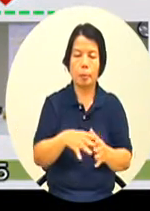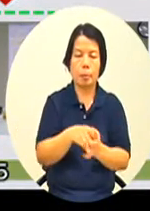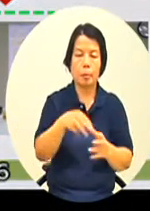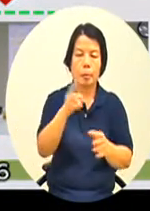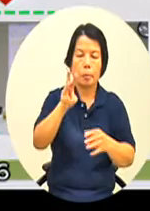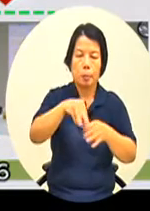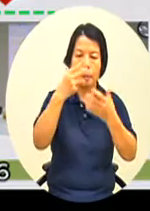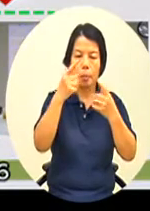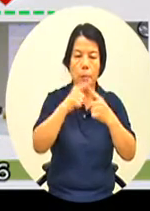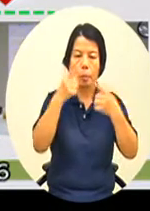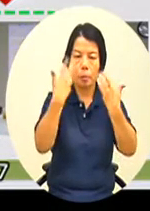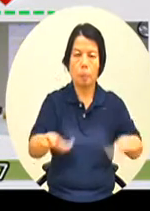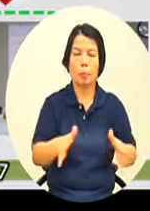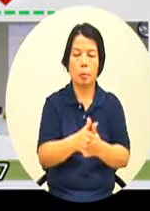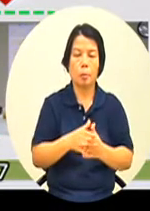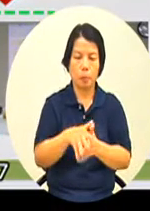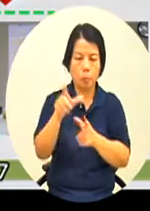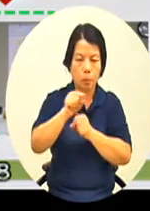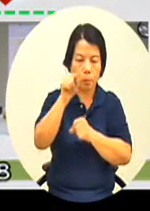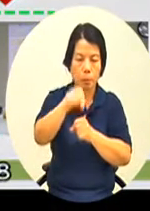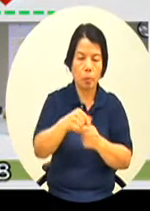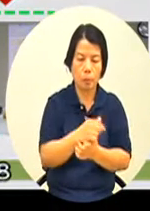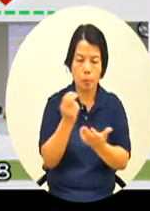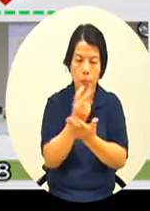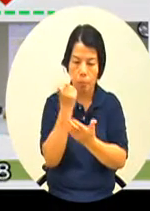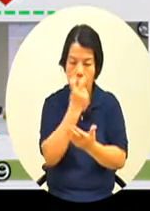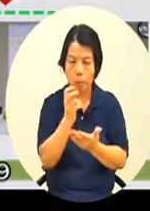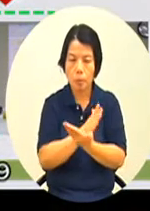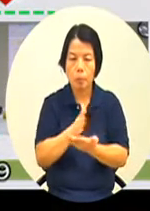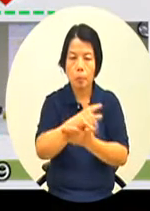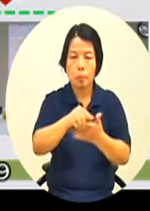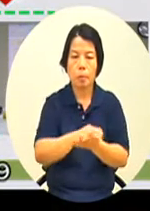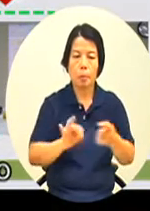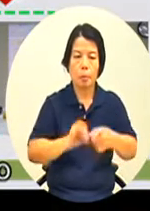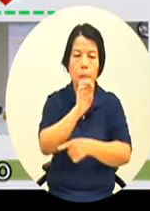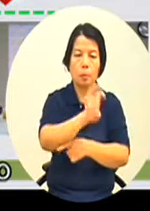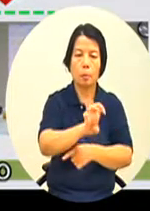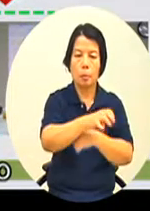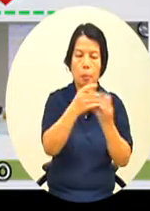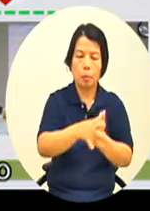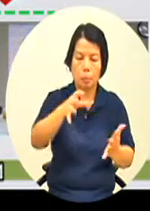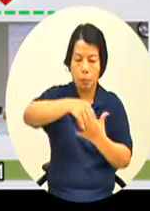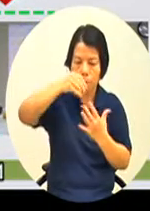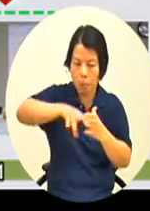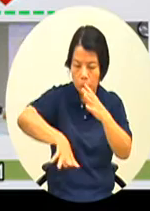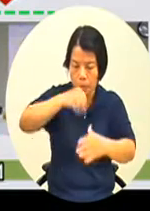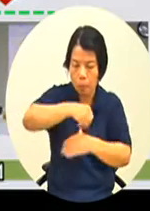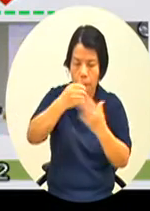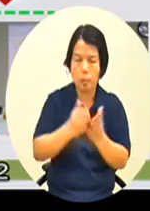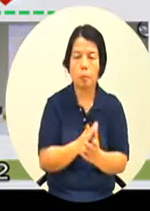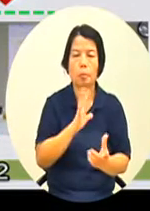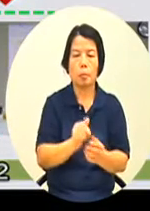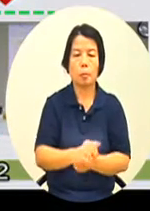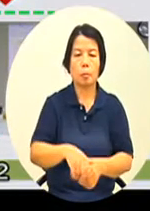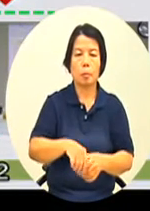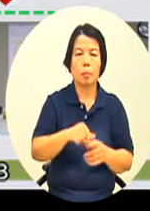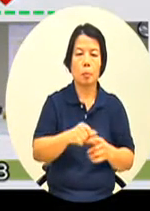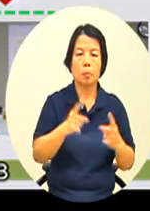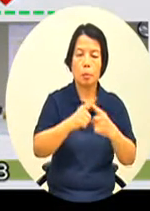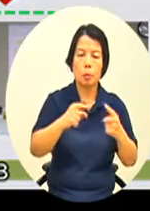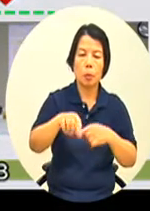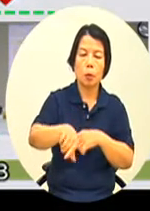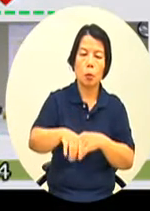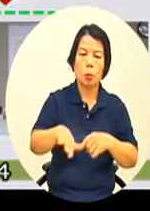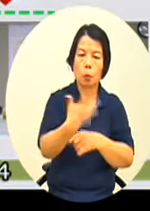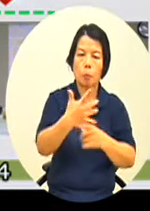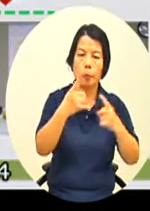们依据省的要点以及法务部14%的撮合比例的规定，我们抽出了557位办理实质